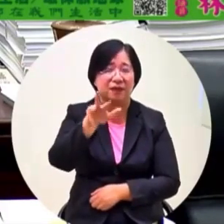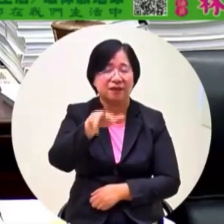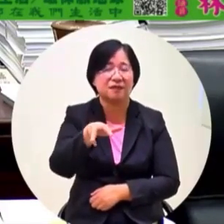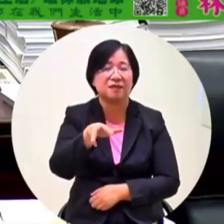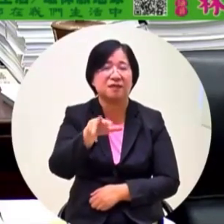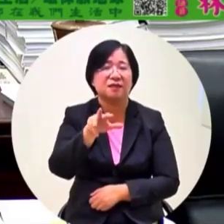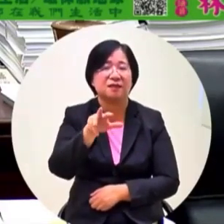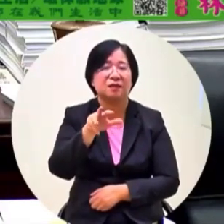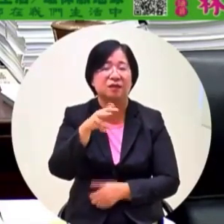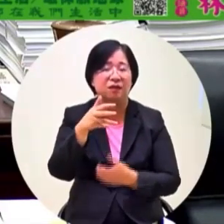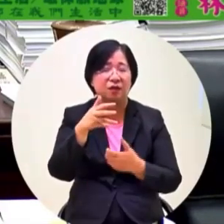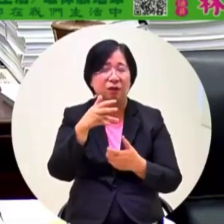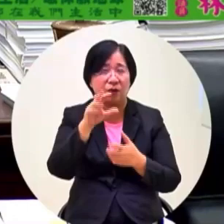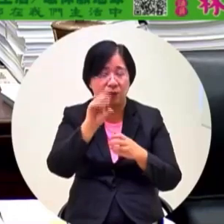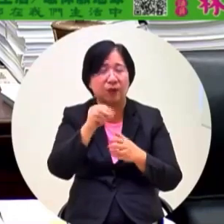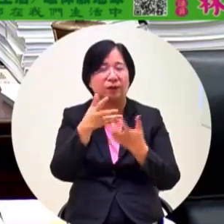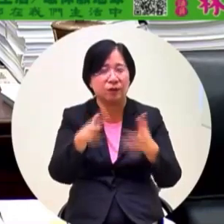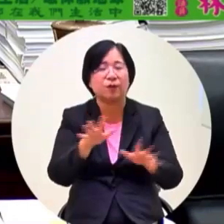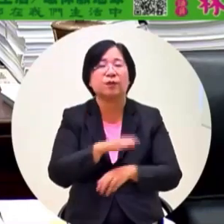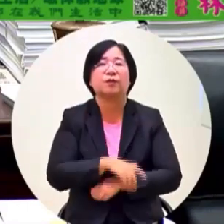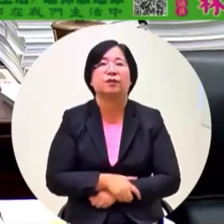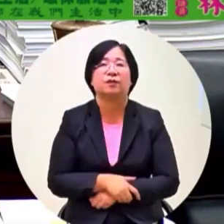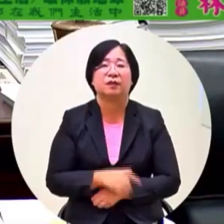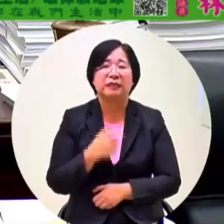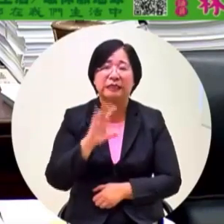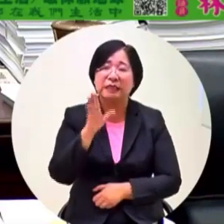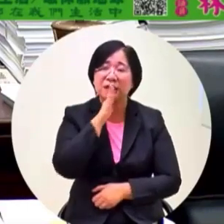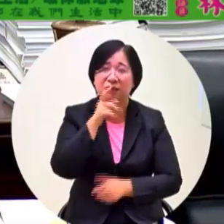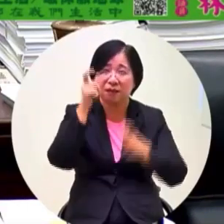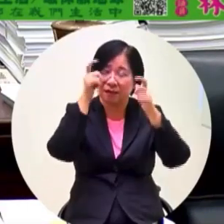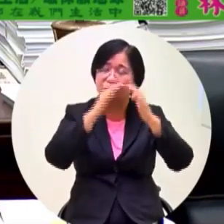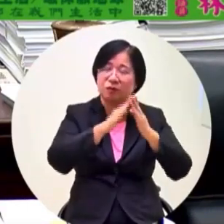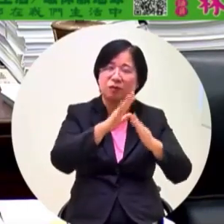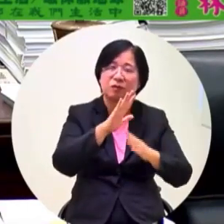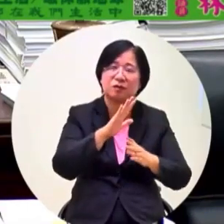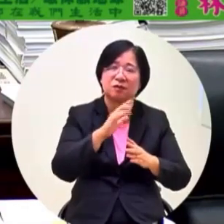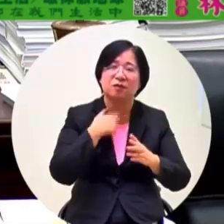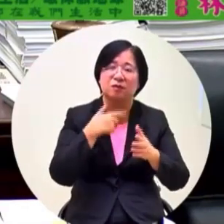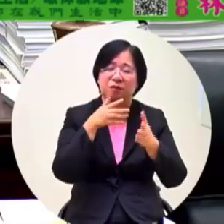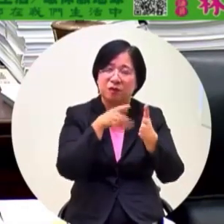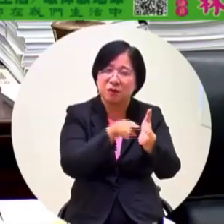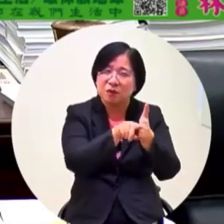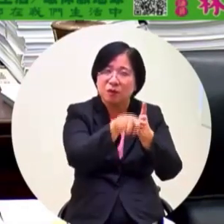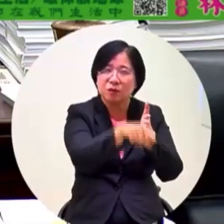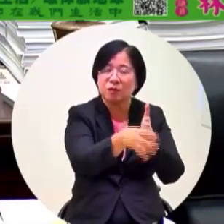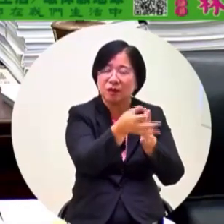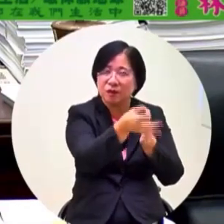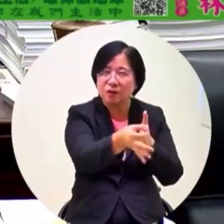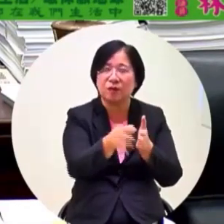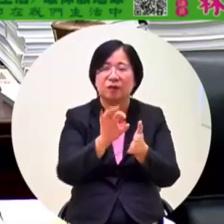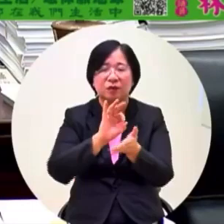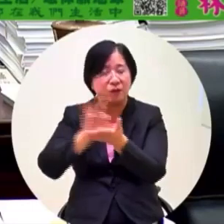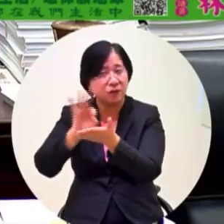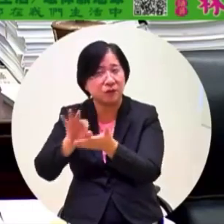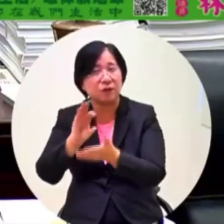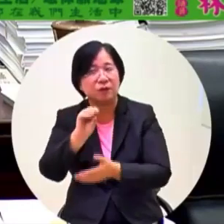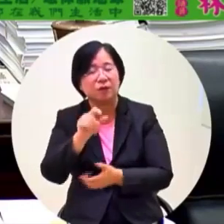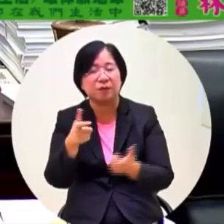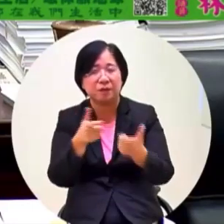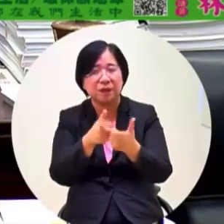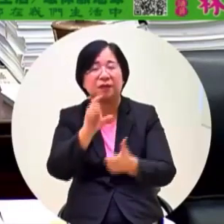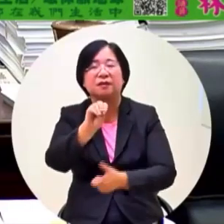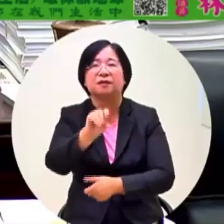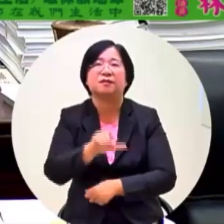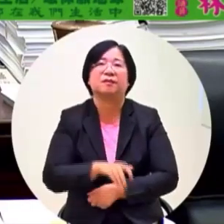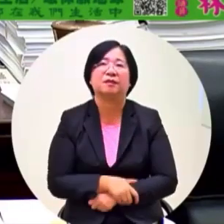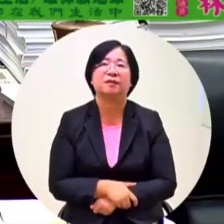3亿8000多万元、啊、但是我们高雄市政府有没有专款专用？根本你们都没有专款专用。来，市长你来看